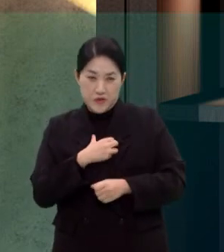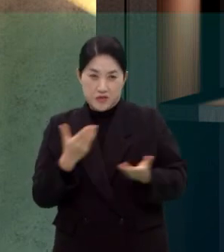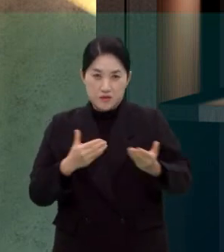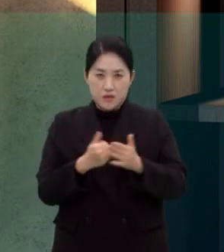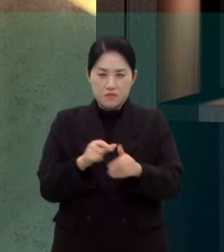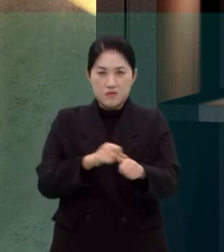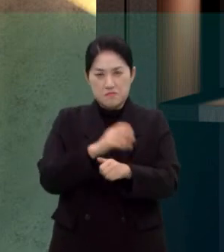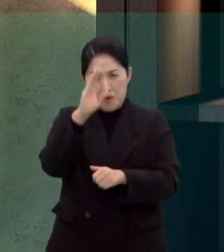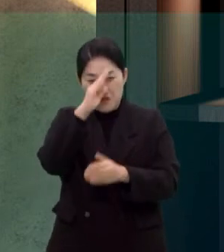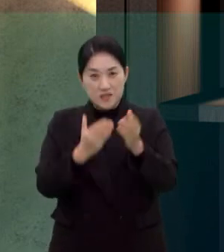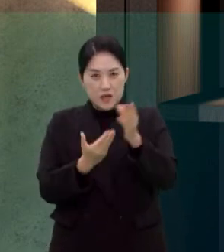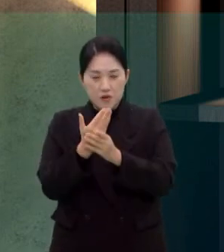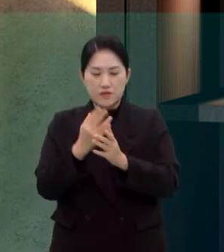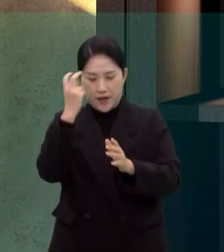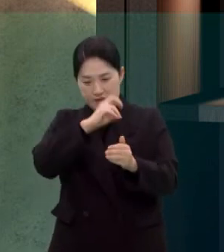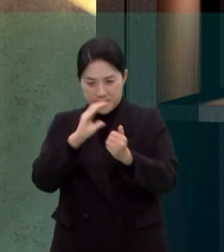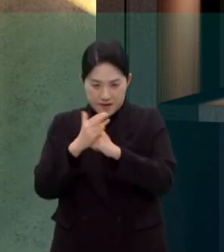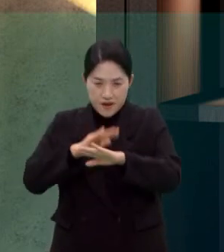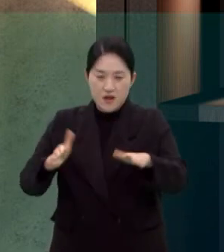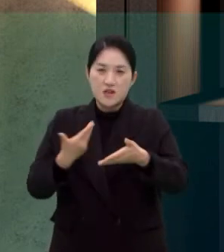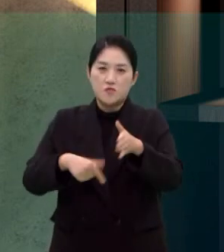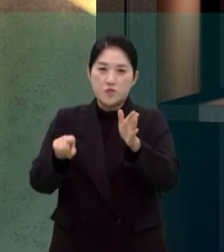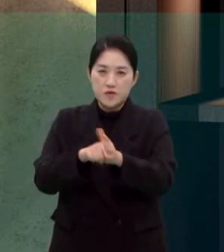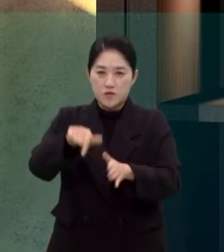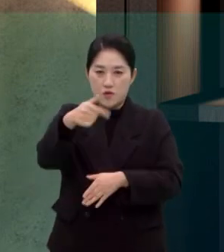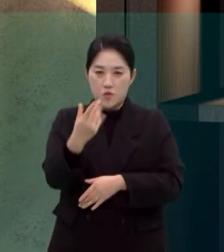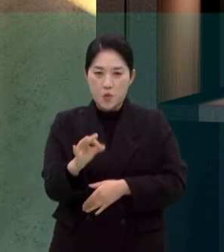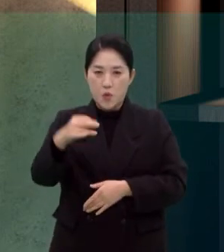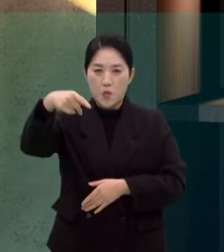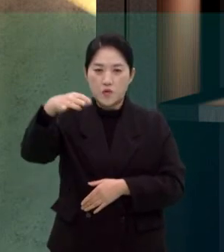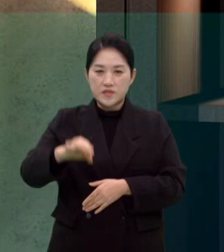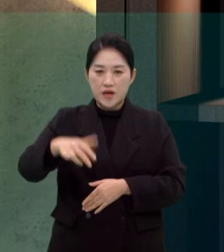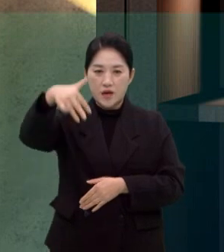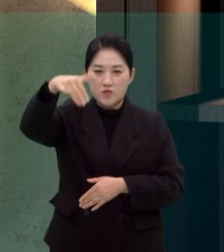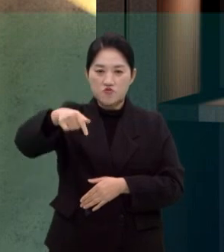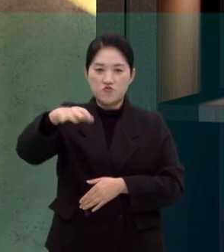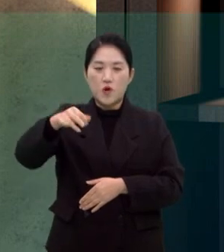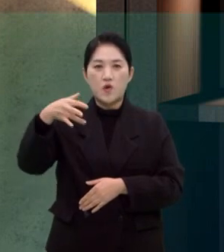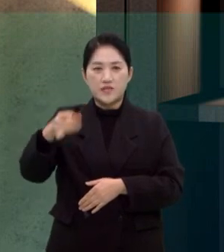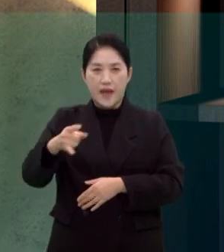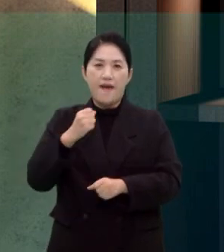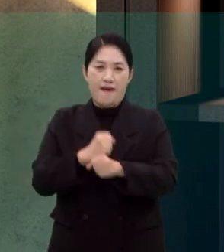특수질환까지도 보호하기 위해 공상추정제 도입에도 앞장서고 있습니다.